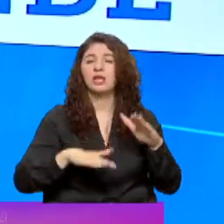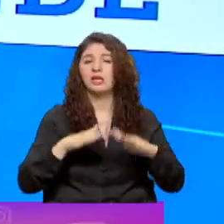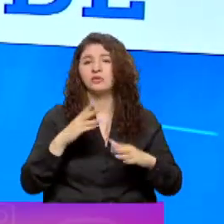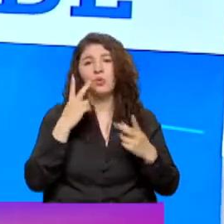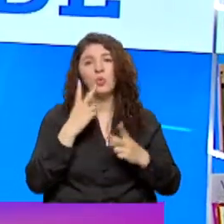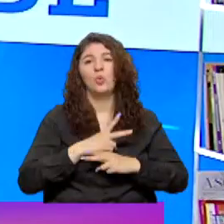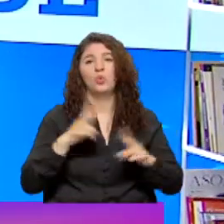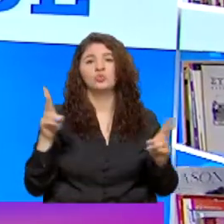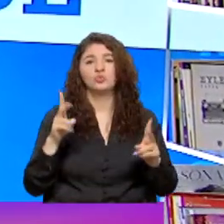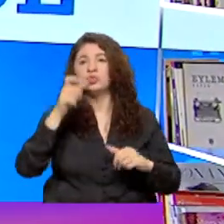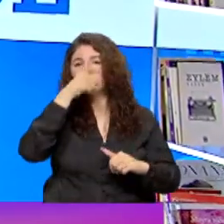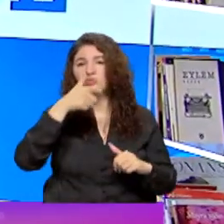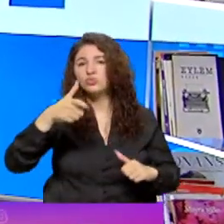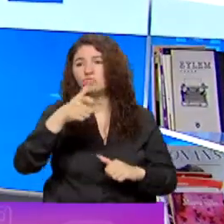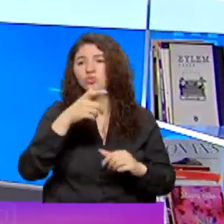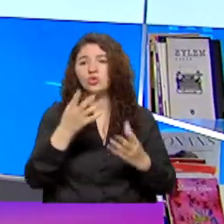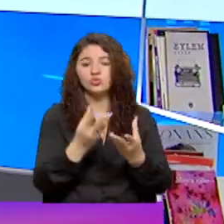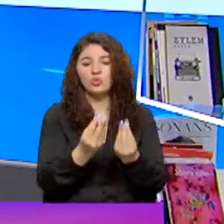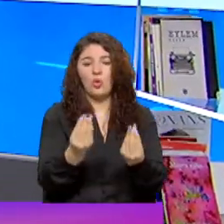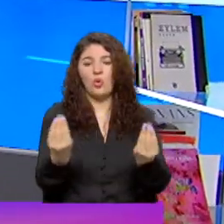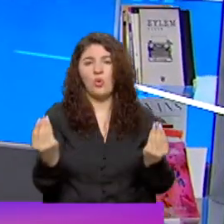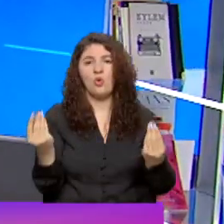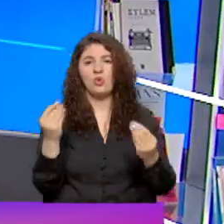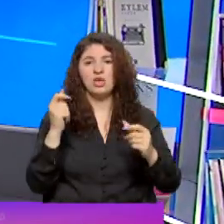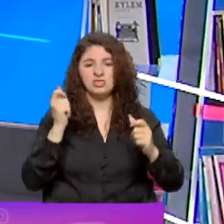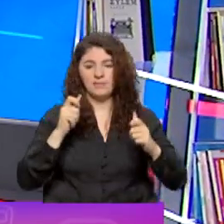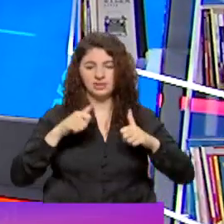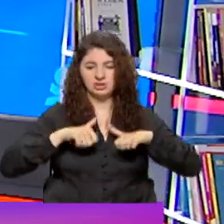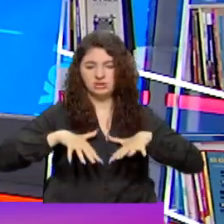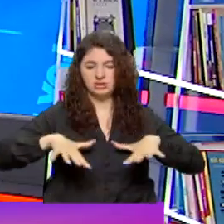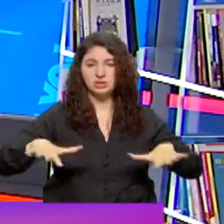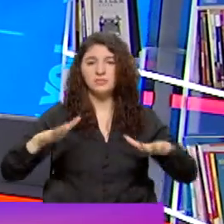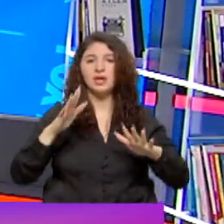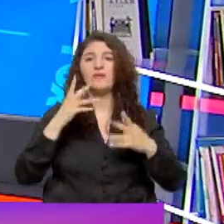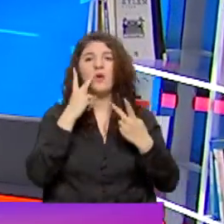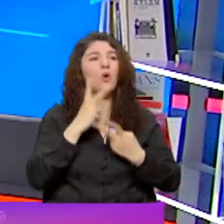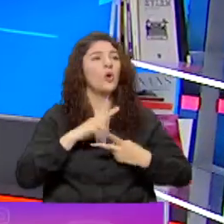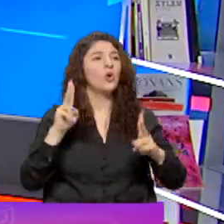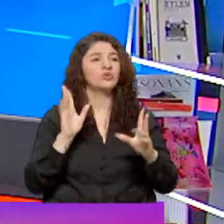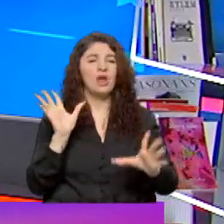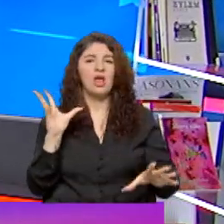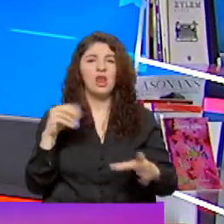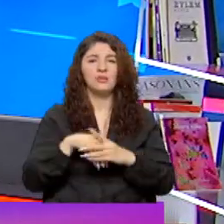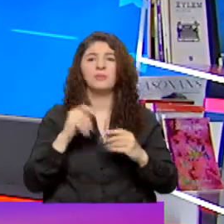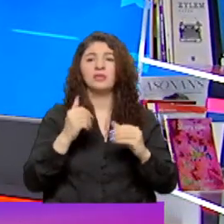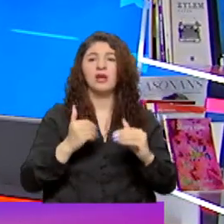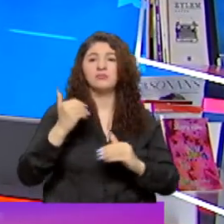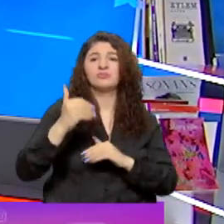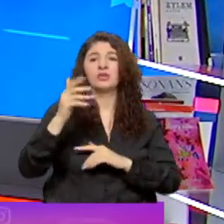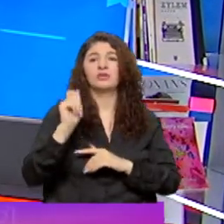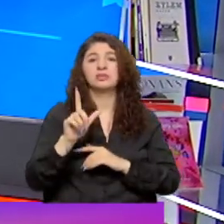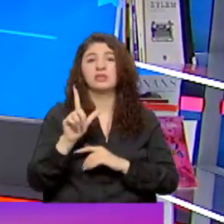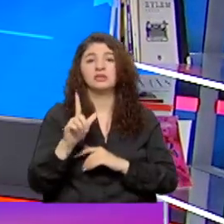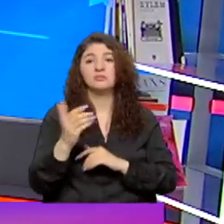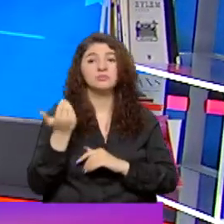özgürlük Türkiye çoğulcu yapısına da özgürlükle sonra tarak daha ileriye